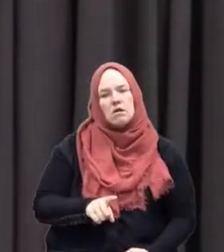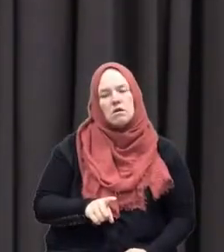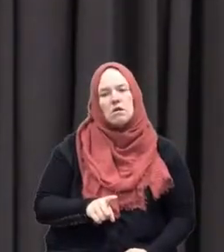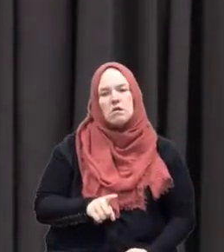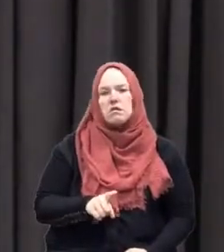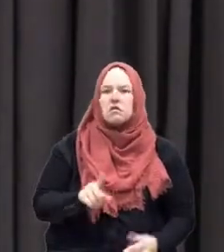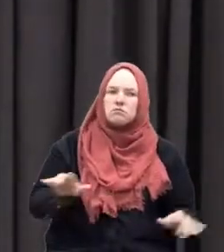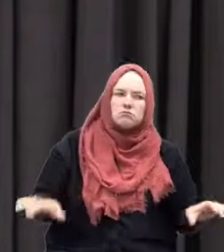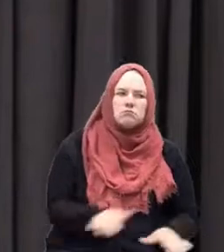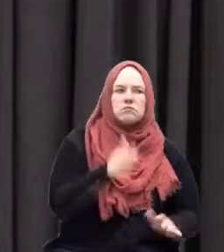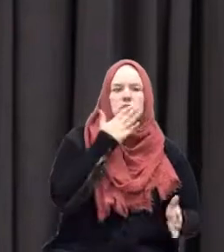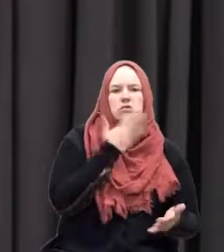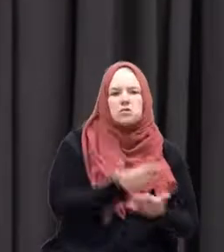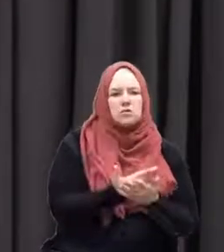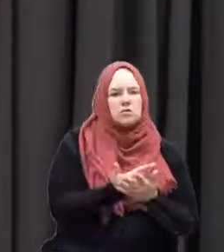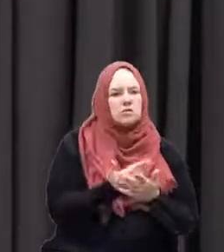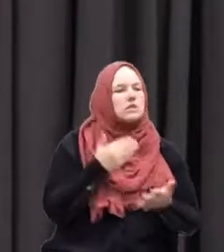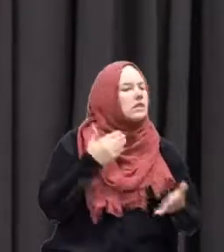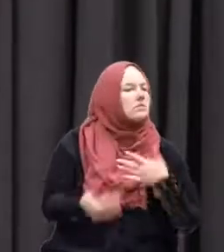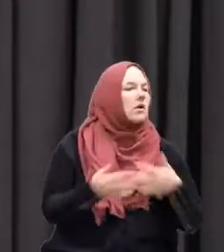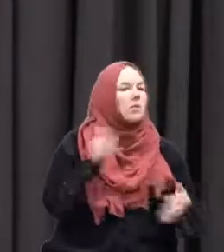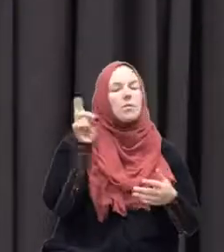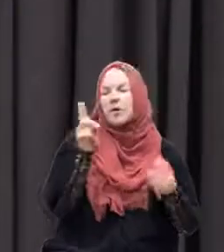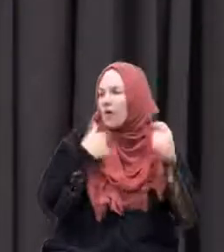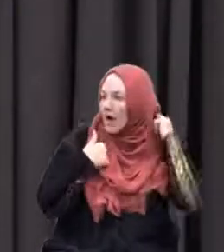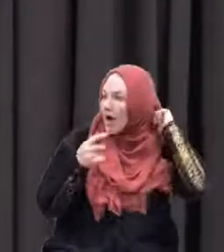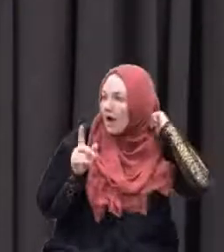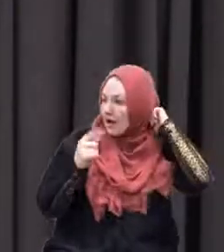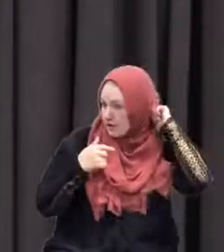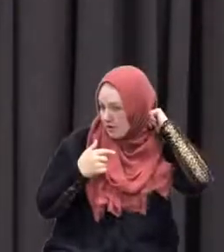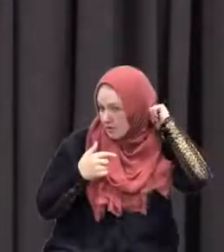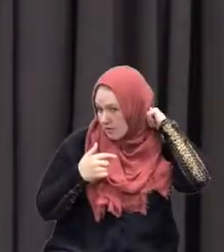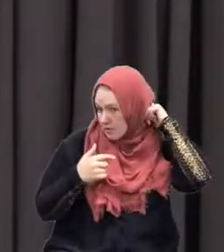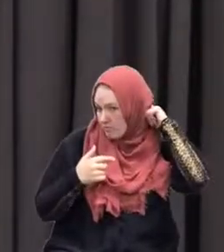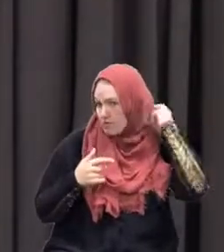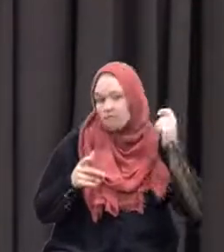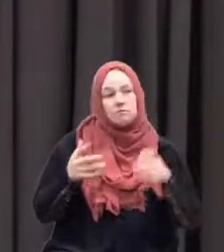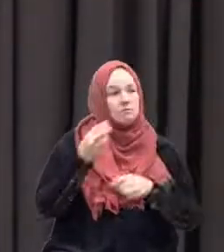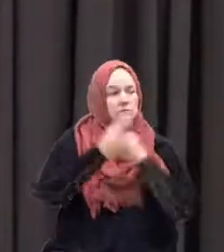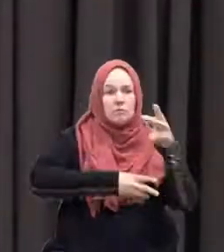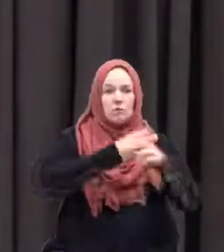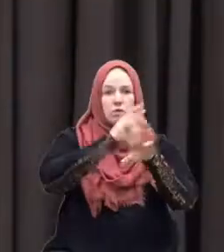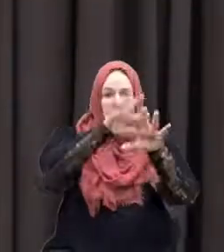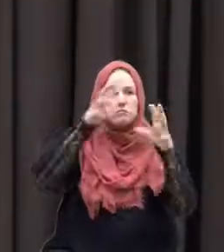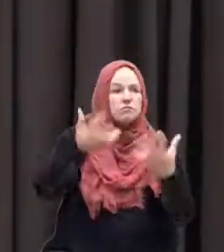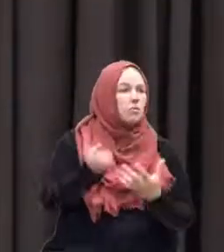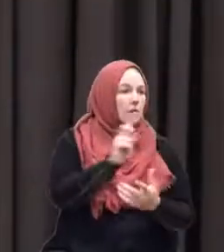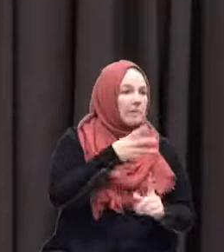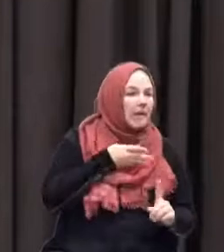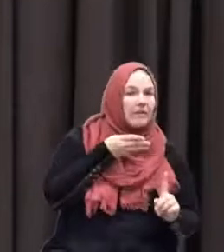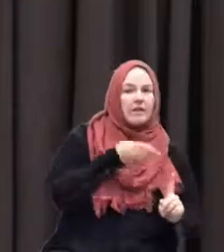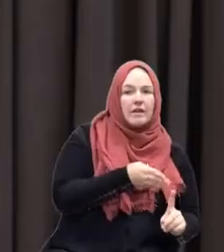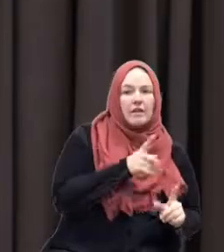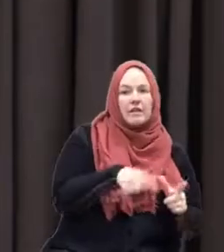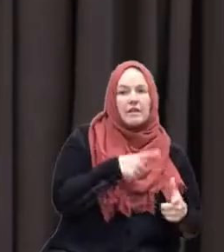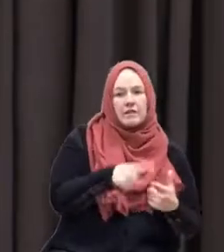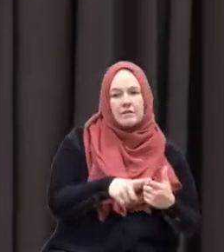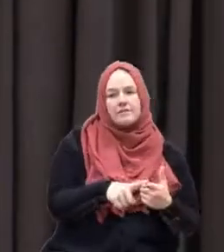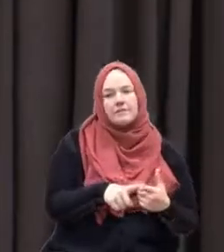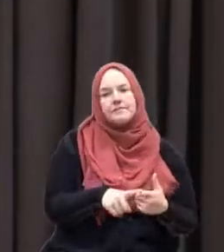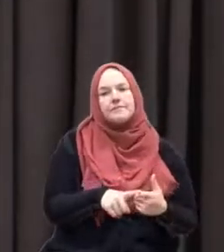for good wherever we may be. In the hadith of the Prophet ﷺ, الْمُؤْمِنُ